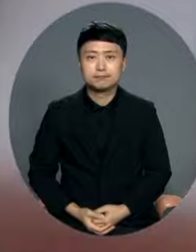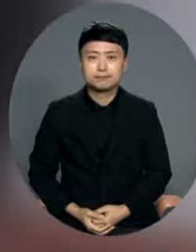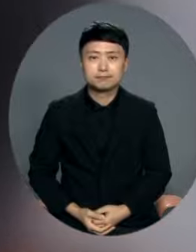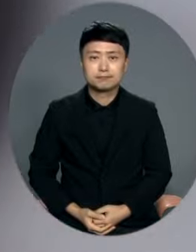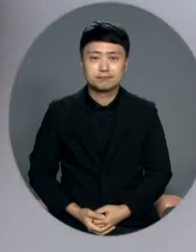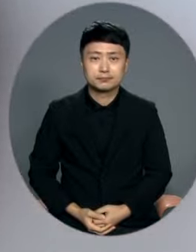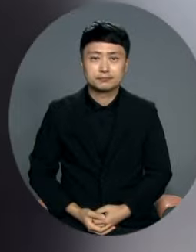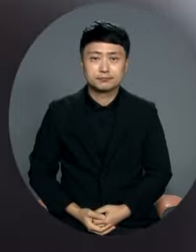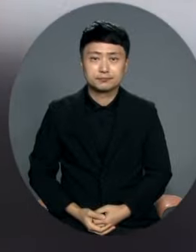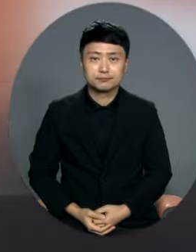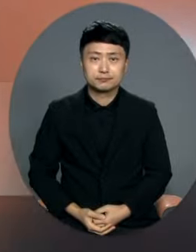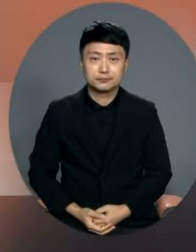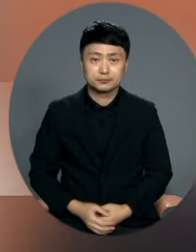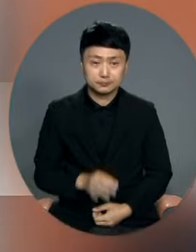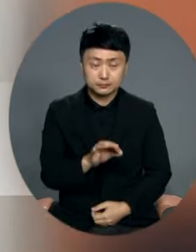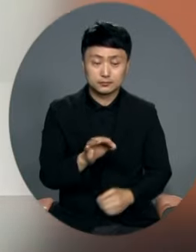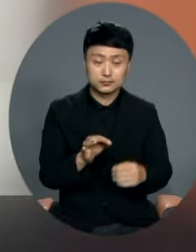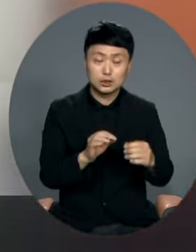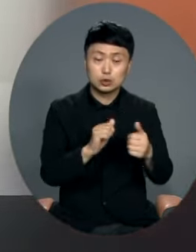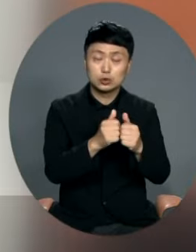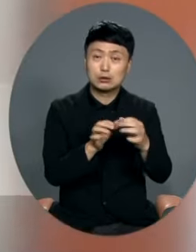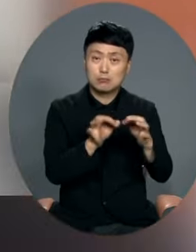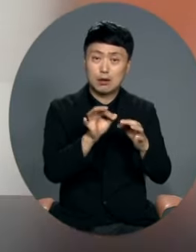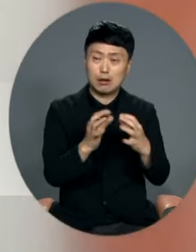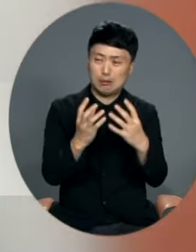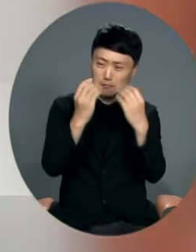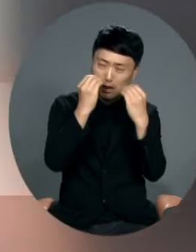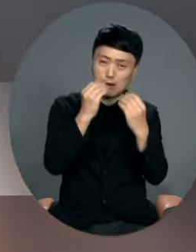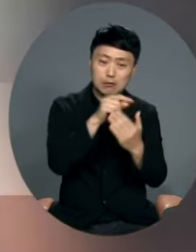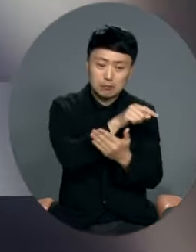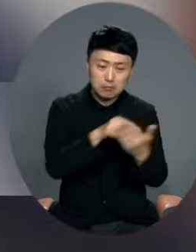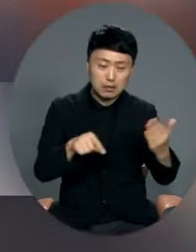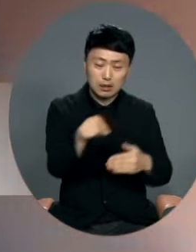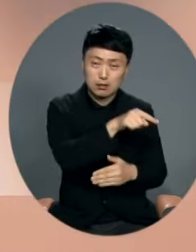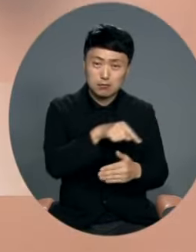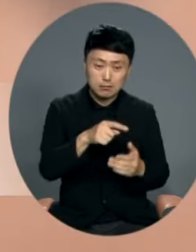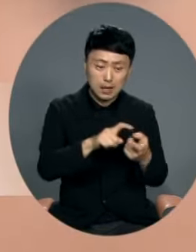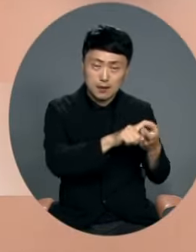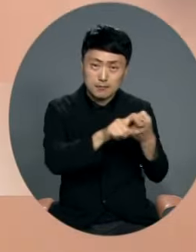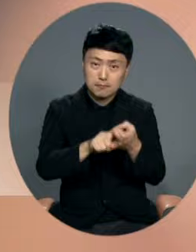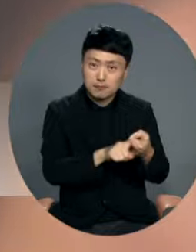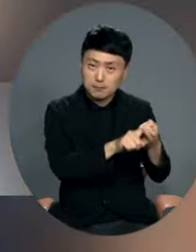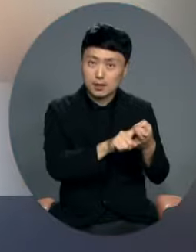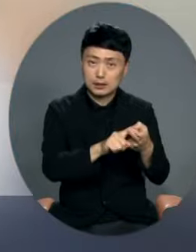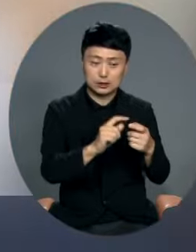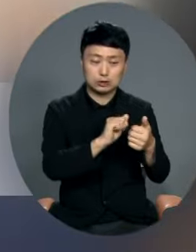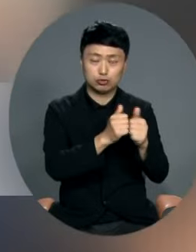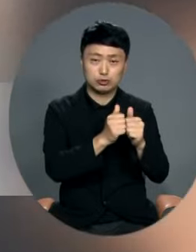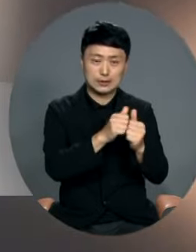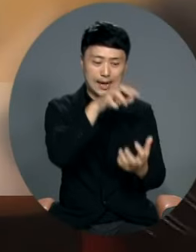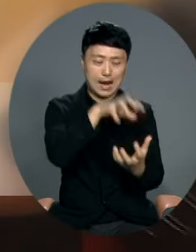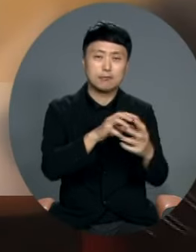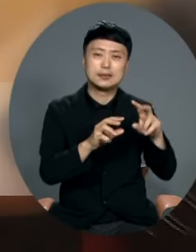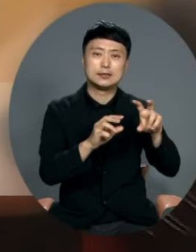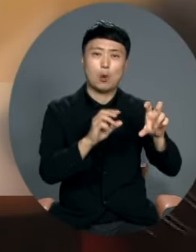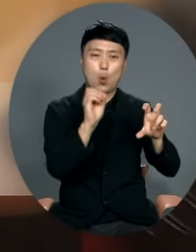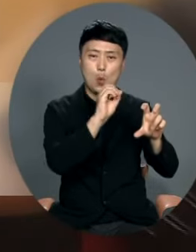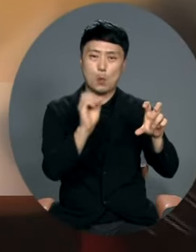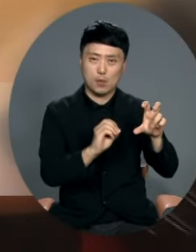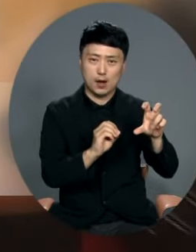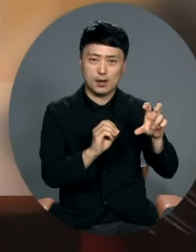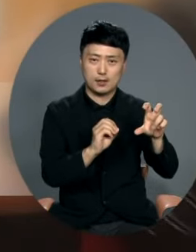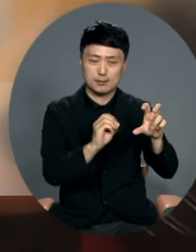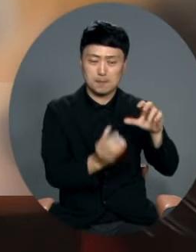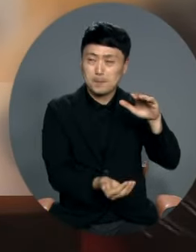셀피 글로벌 주식 거래 정지로 피해를 본 소액 주주들이 결성한 주주조합은 지분 25%를 확보해